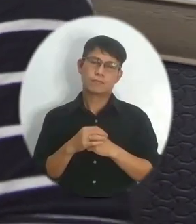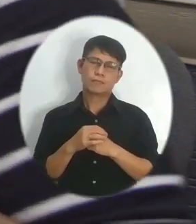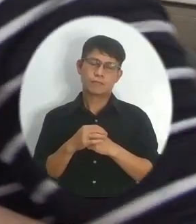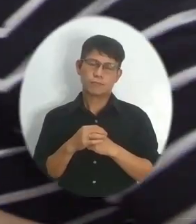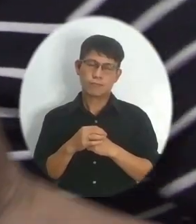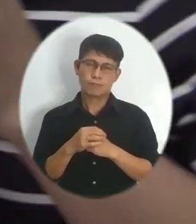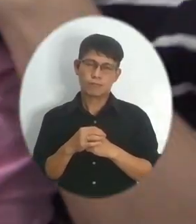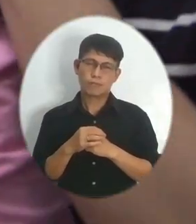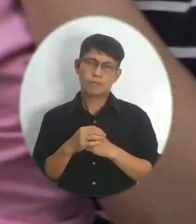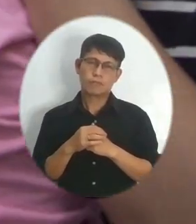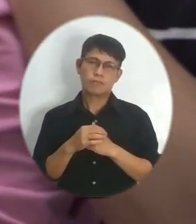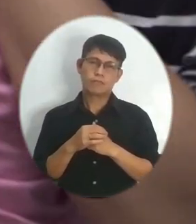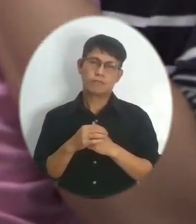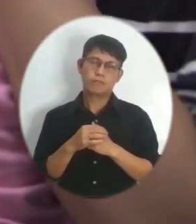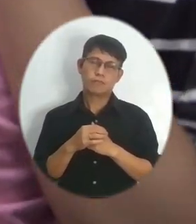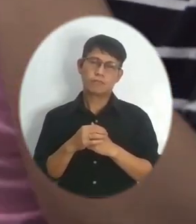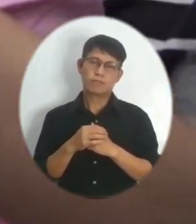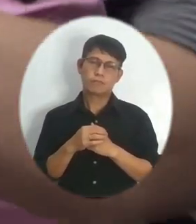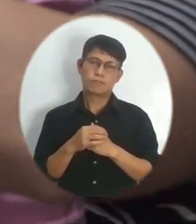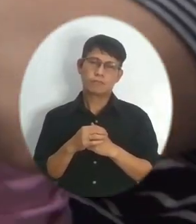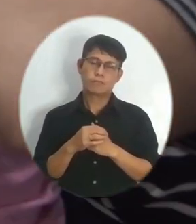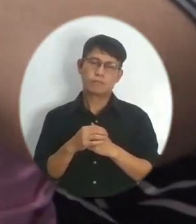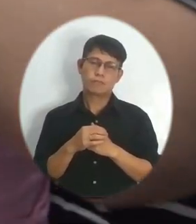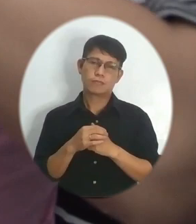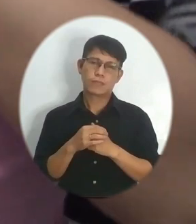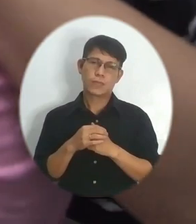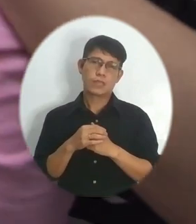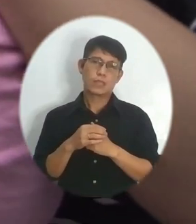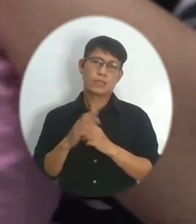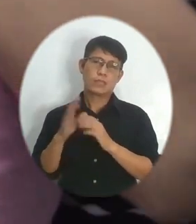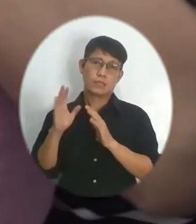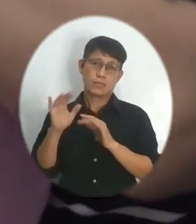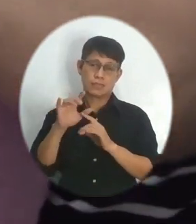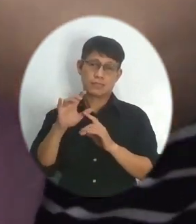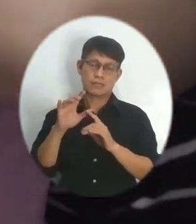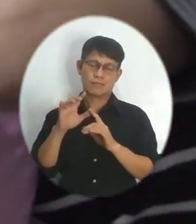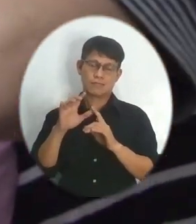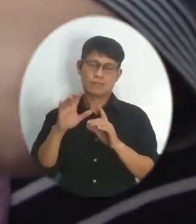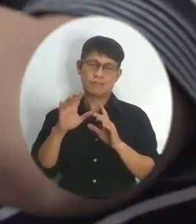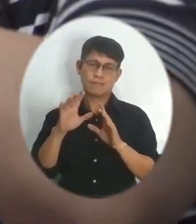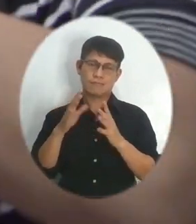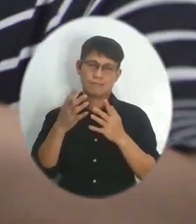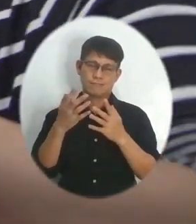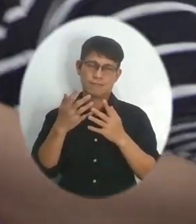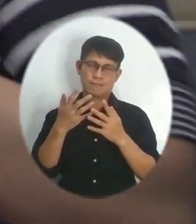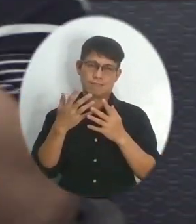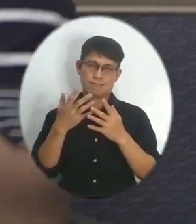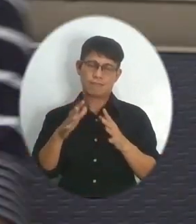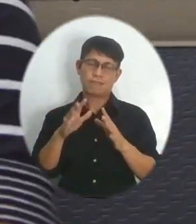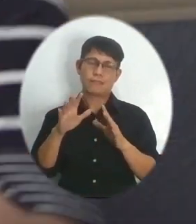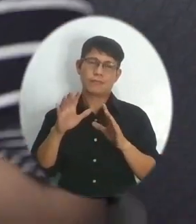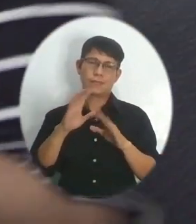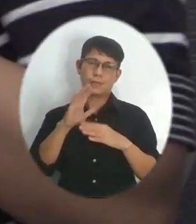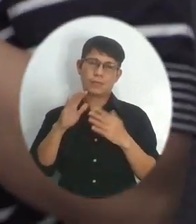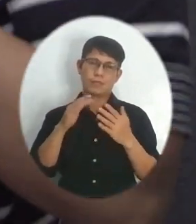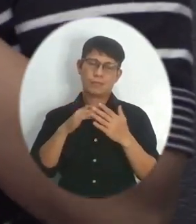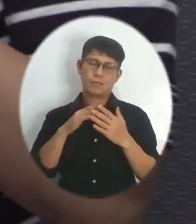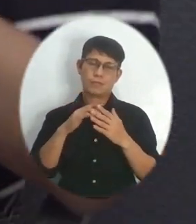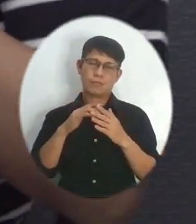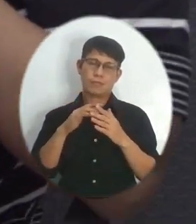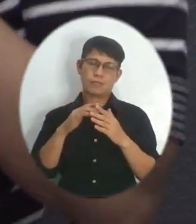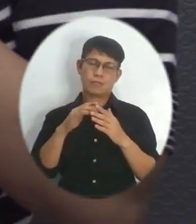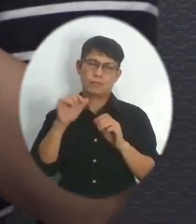Malapit lang tayo. Lalo tayo dito tali. Sige, sige, baby. Para matapos na si Mamu. Okay na, sige